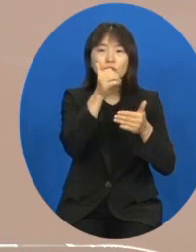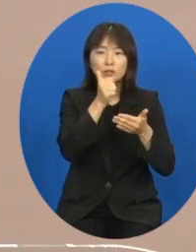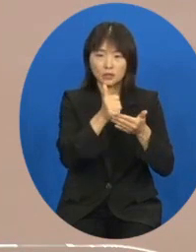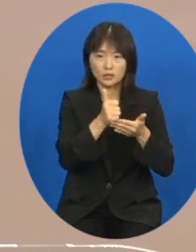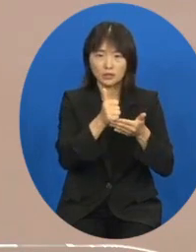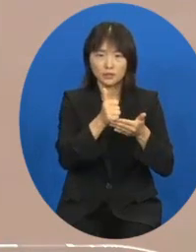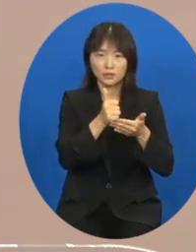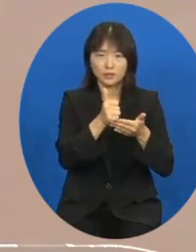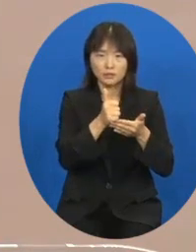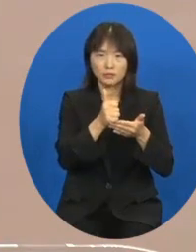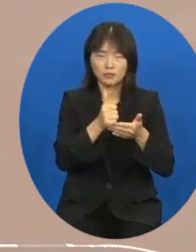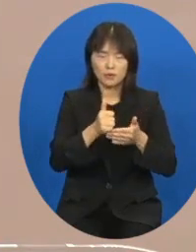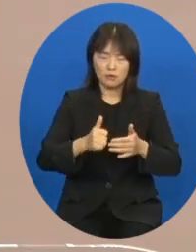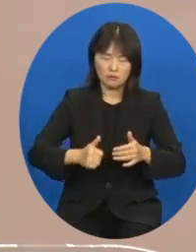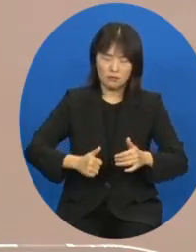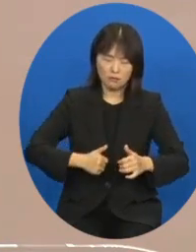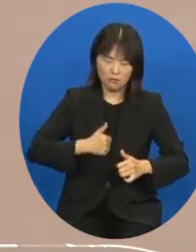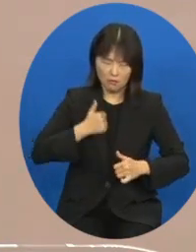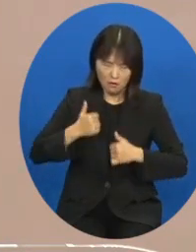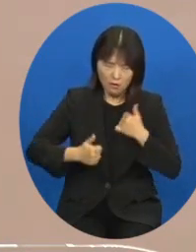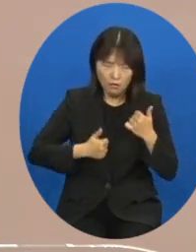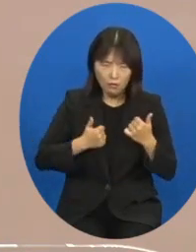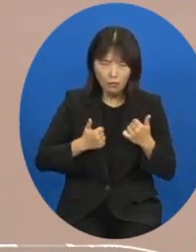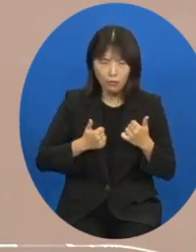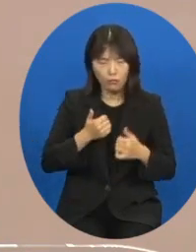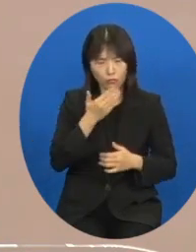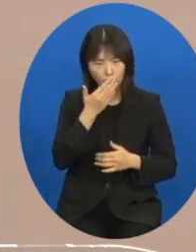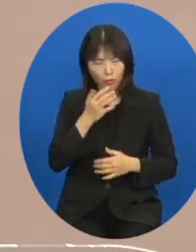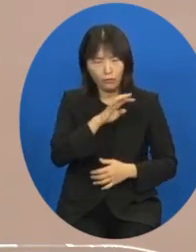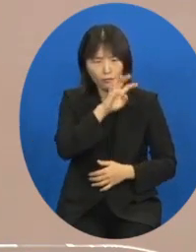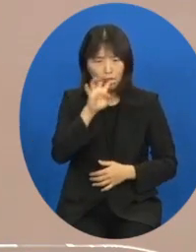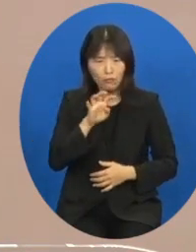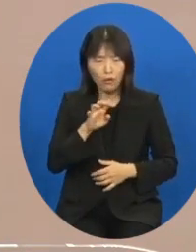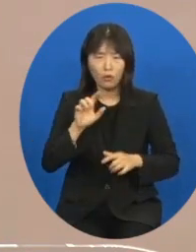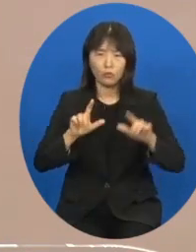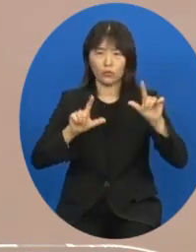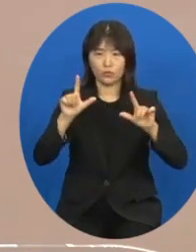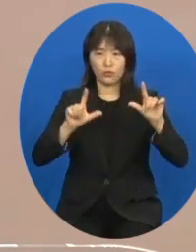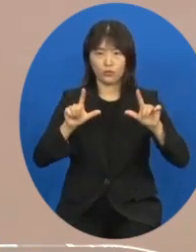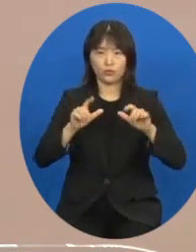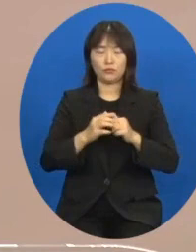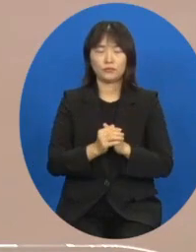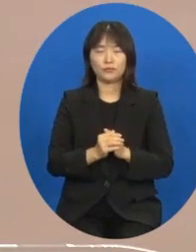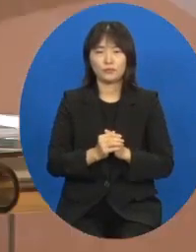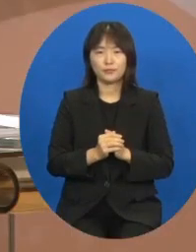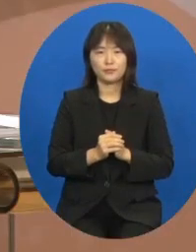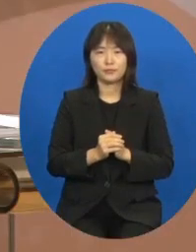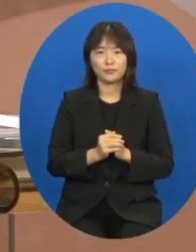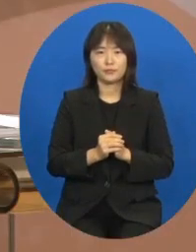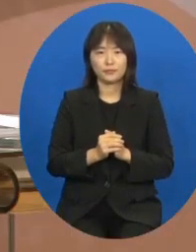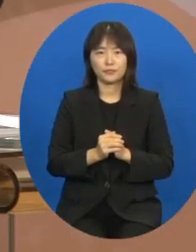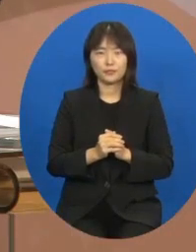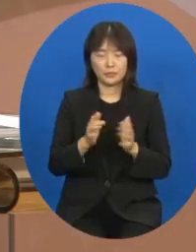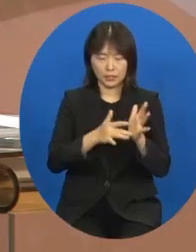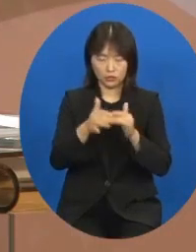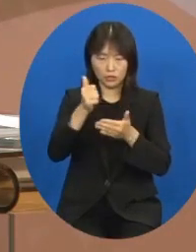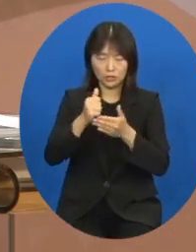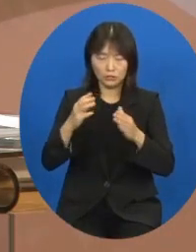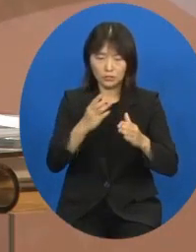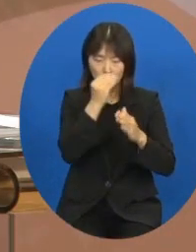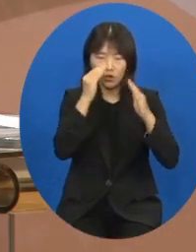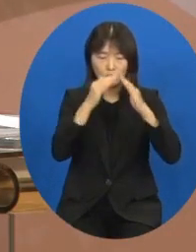뭐 그렇게 화를 내실 수가 있을까 싶은 모습으로 우리에게 다가옵니다. 예수님이